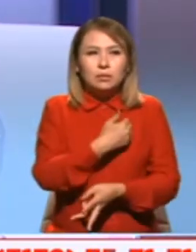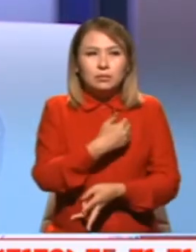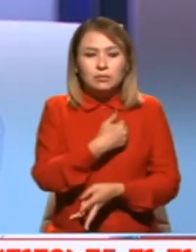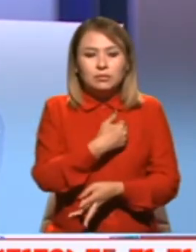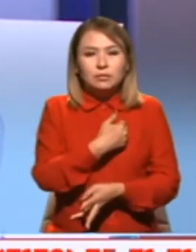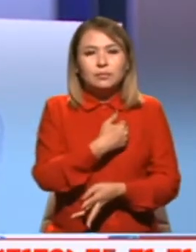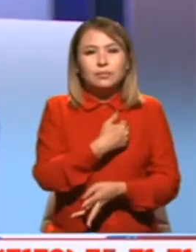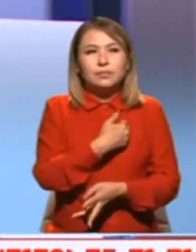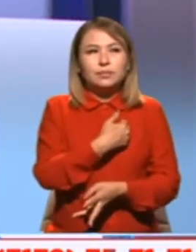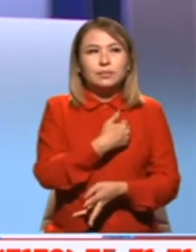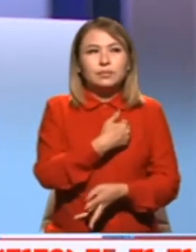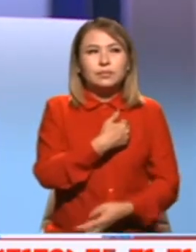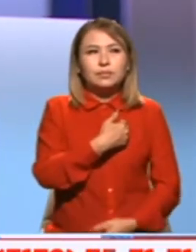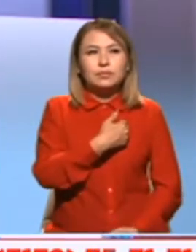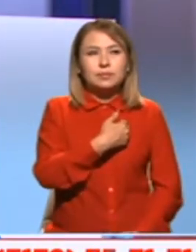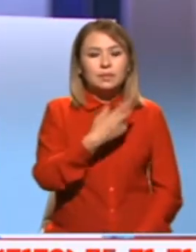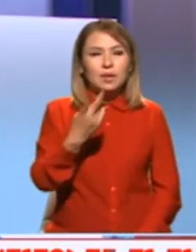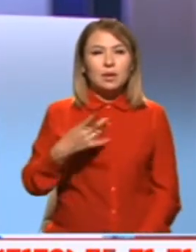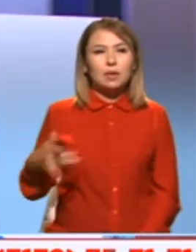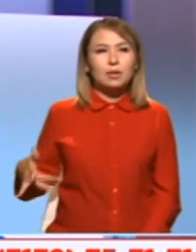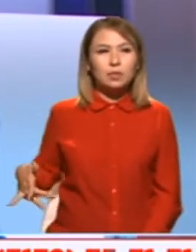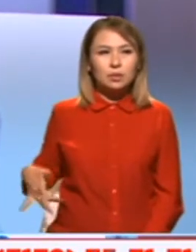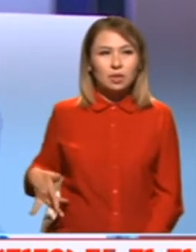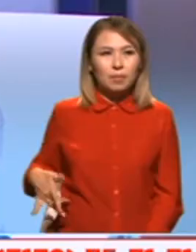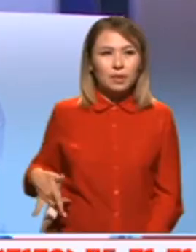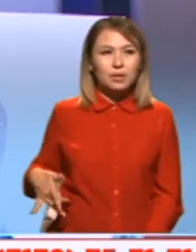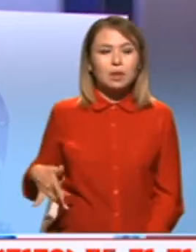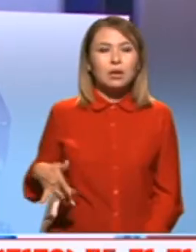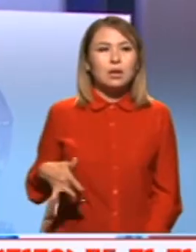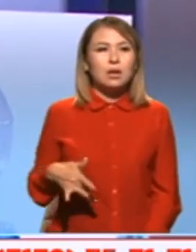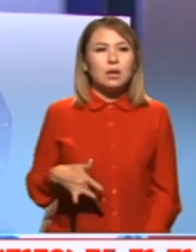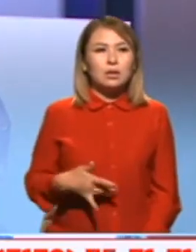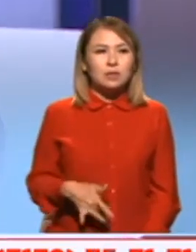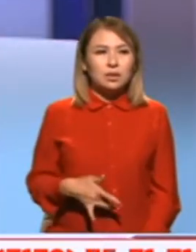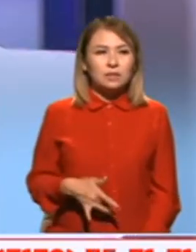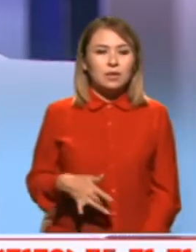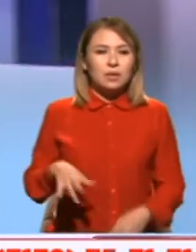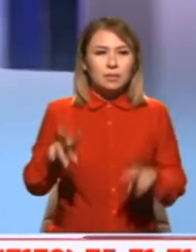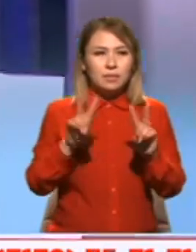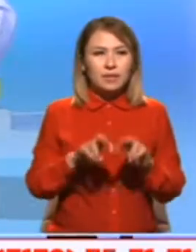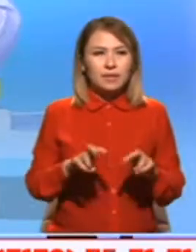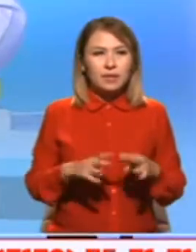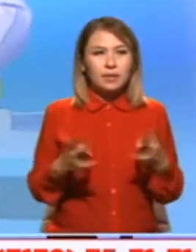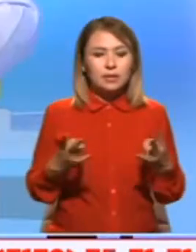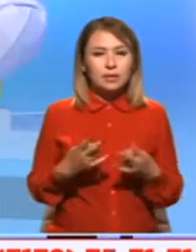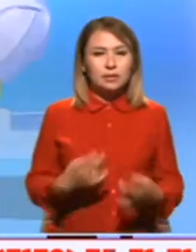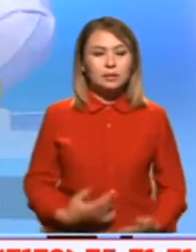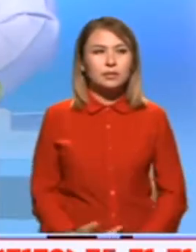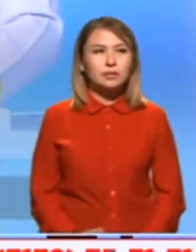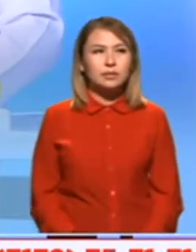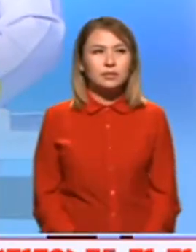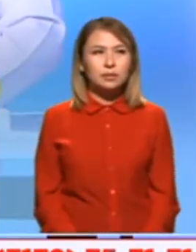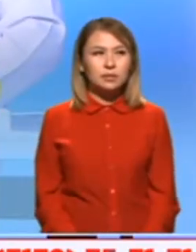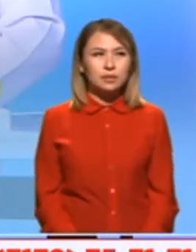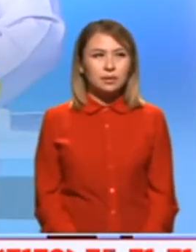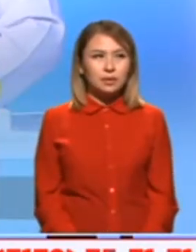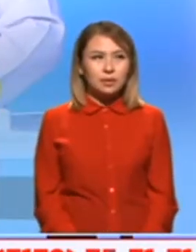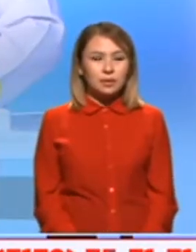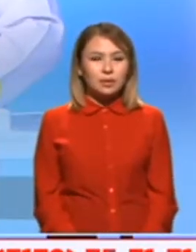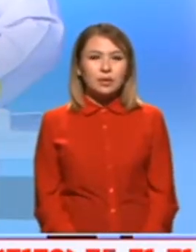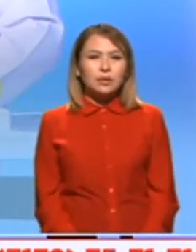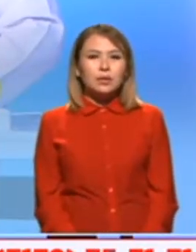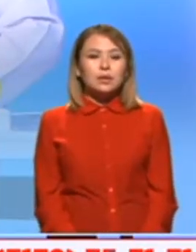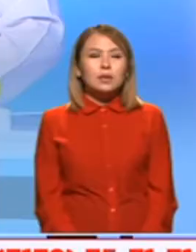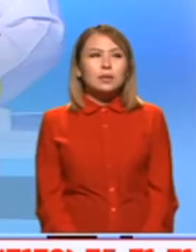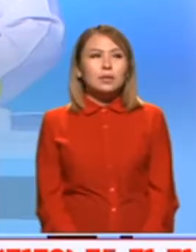Соған байланысты адамдар өт жолдарын тексеру керек, асқазанда жара бар ма жоқ, жоқ деген анықтау қажет болады. Ол үшін көрерменіміз бар, хабарласқан Абай Құрматханұлы, байланыста